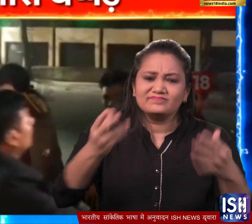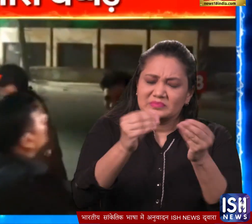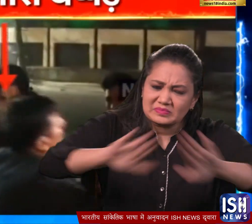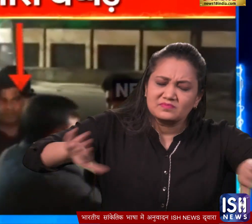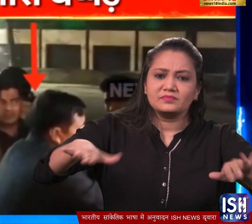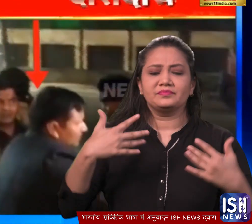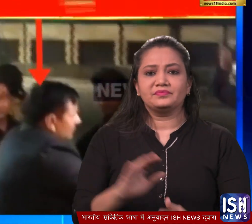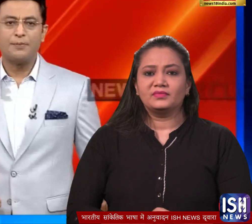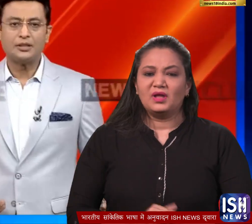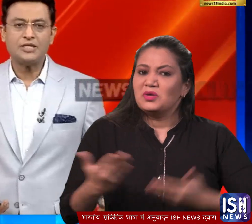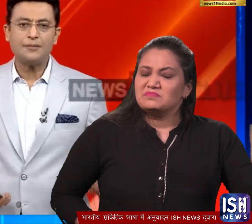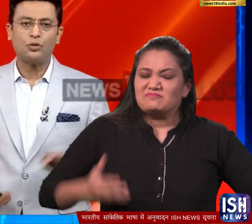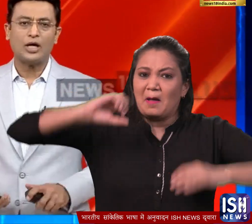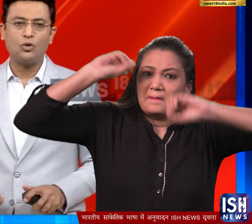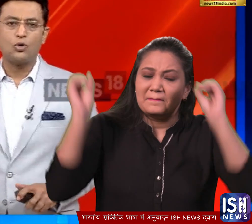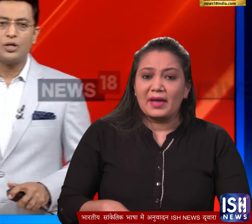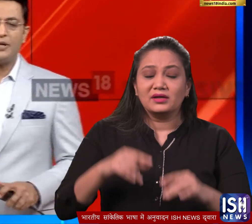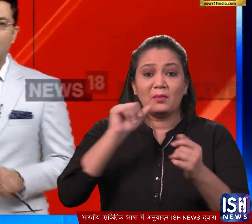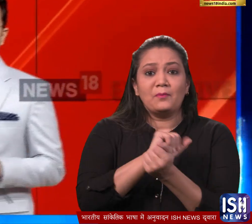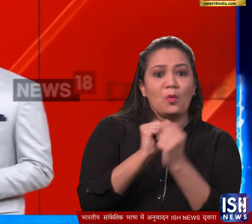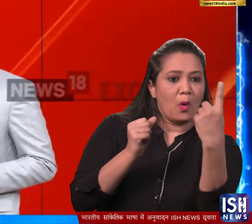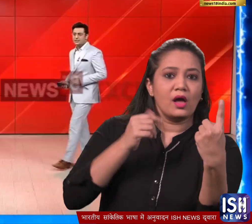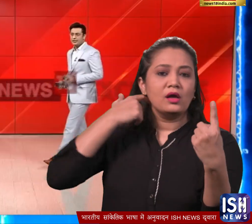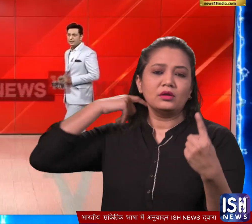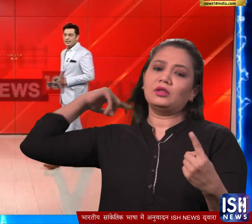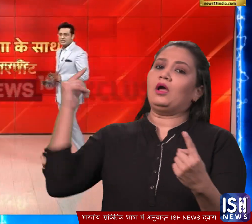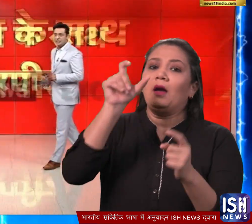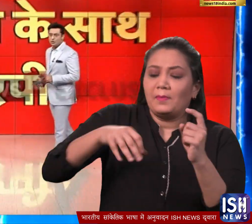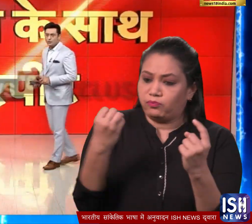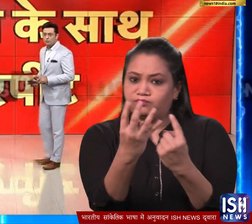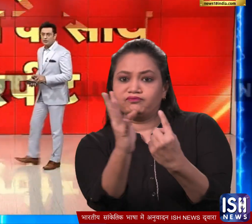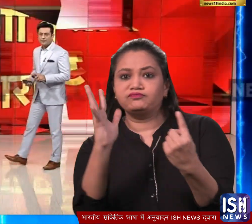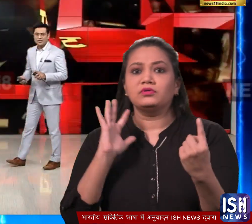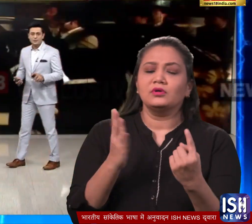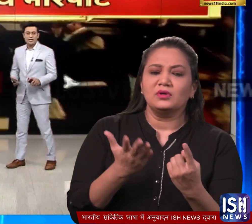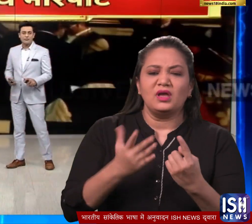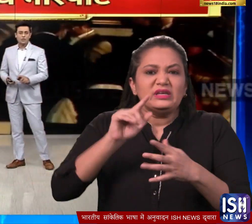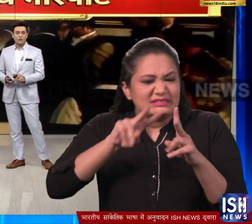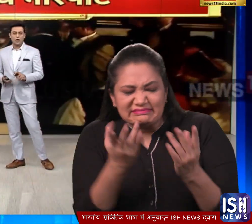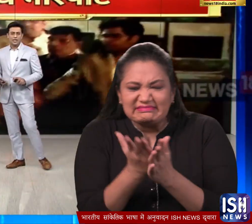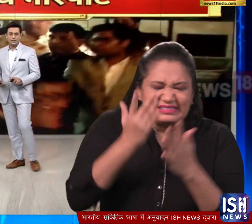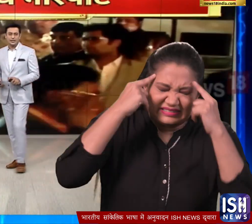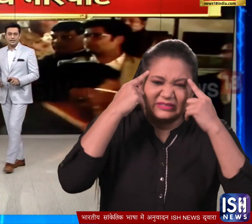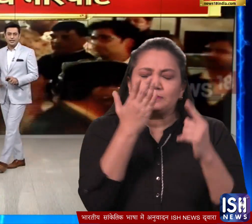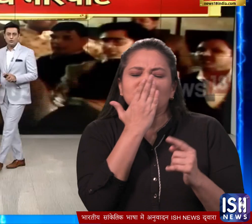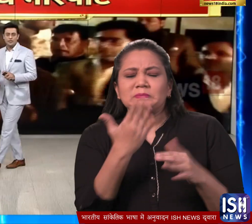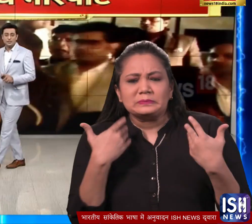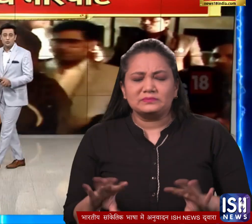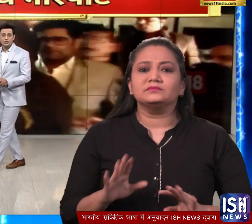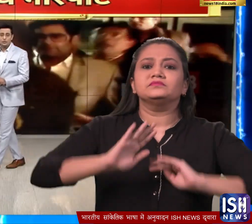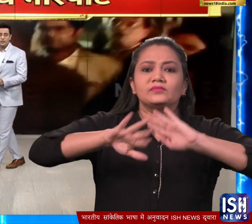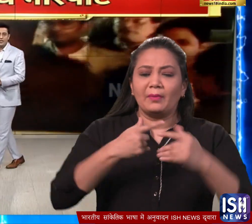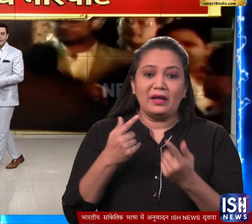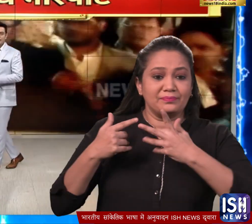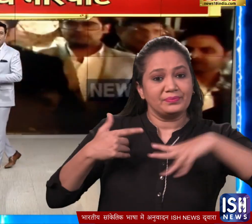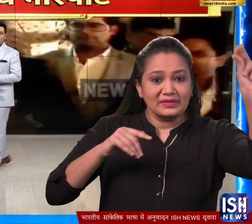बचाव करते भी नजर आए। चूंकि बदतमीजी पर उतारू लोगों के बीच दारोगा फंस गए, इसलिए उस वक्त उनके पास बचाव का कोई और रास्ता नहीं था। लेकिन उनके